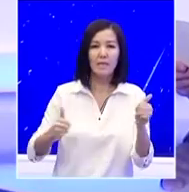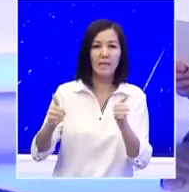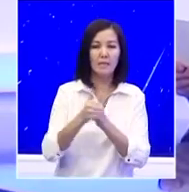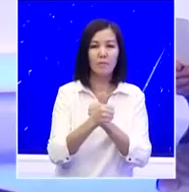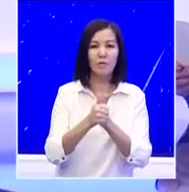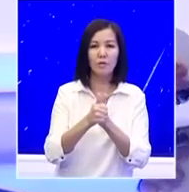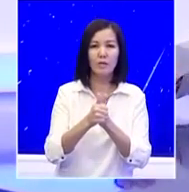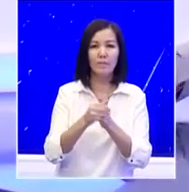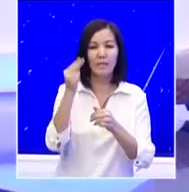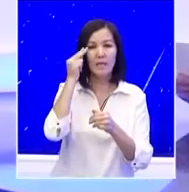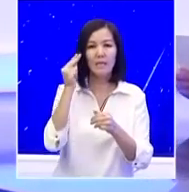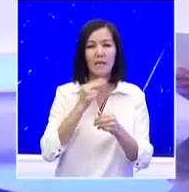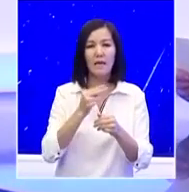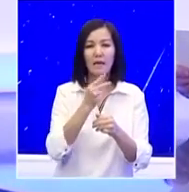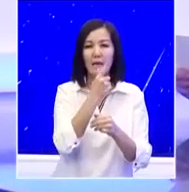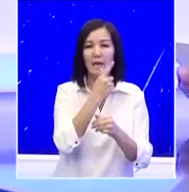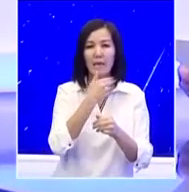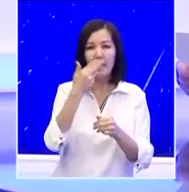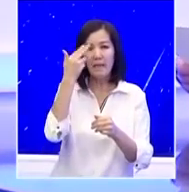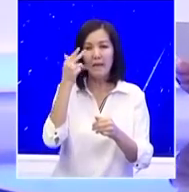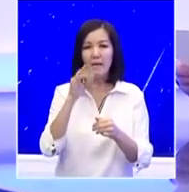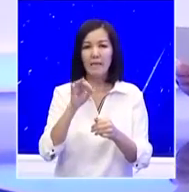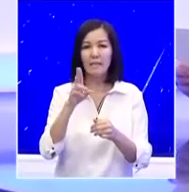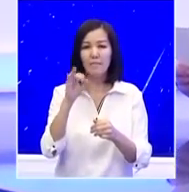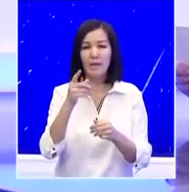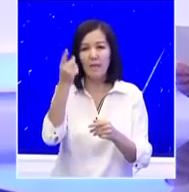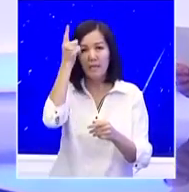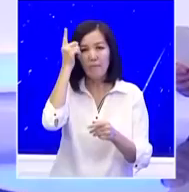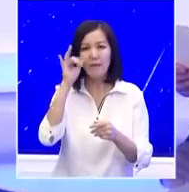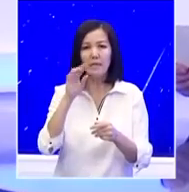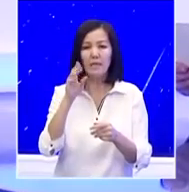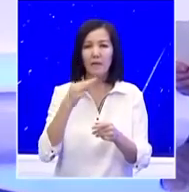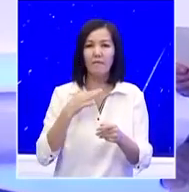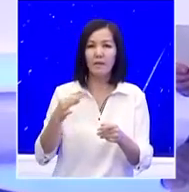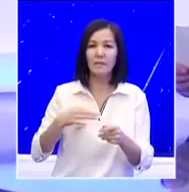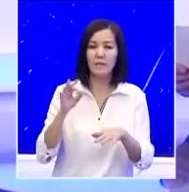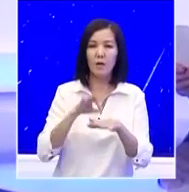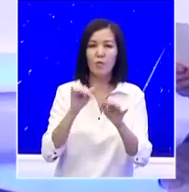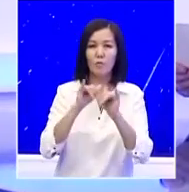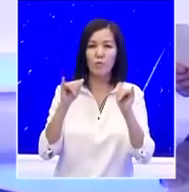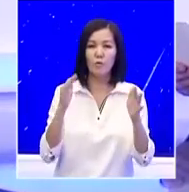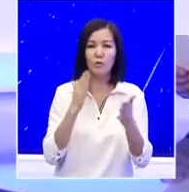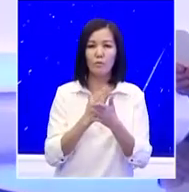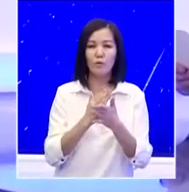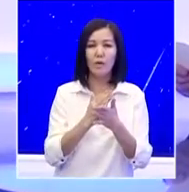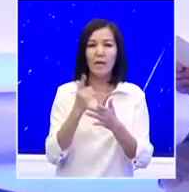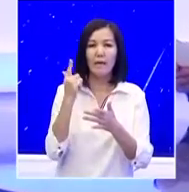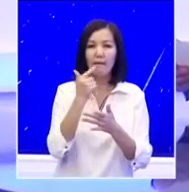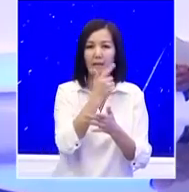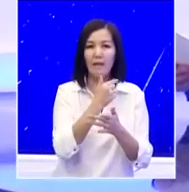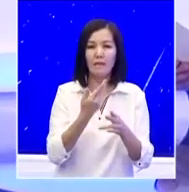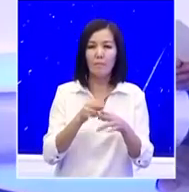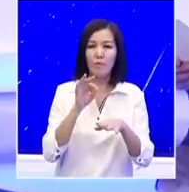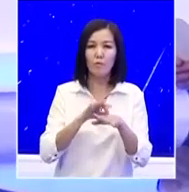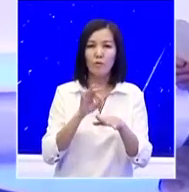түсті. Аспанасты елі Италия, Испания, Германия және Иран мен Францияда да ауру өршіп тұр. Италияда